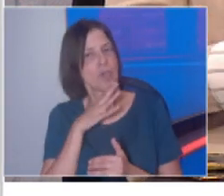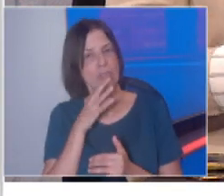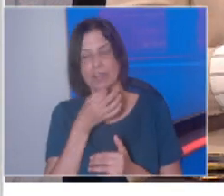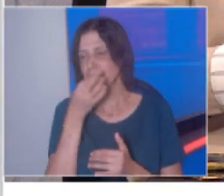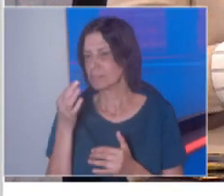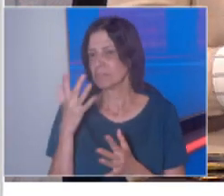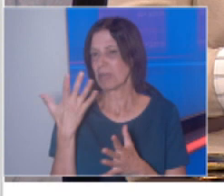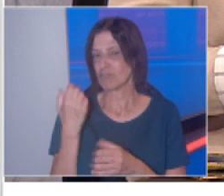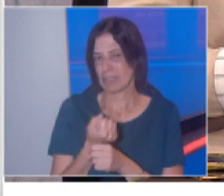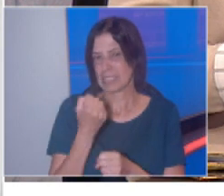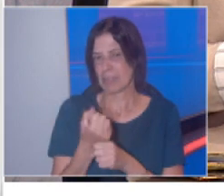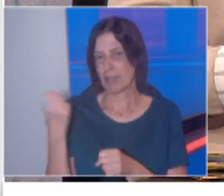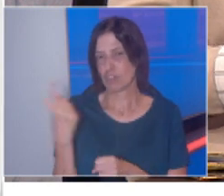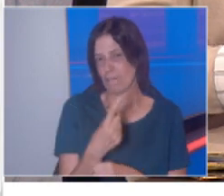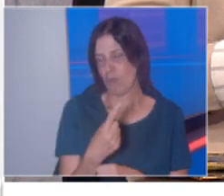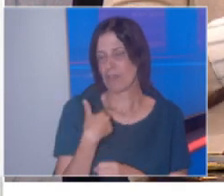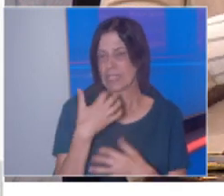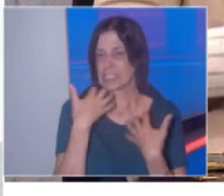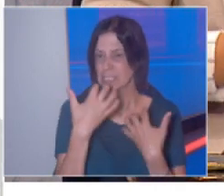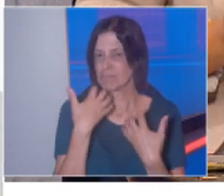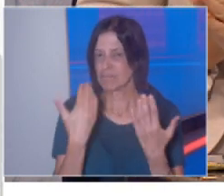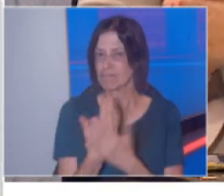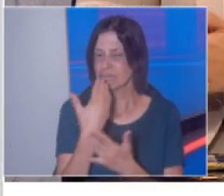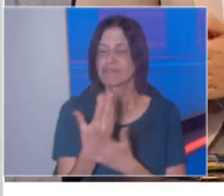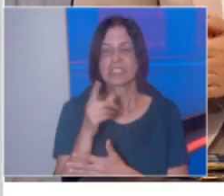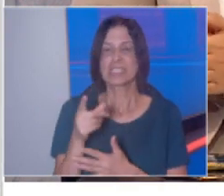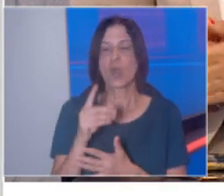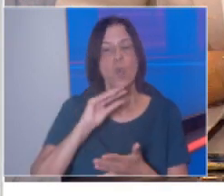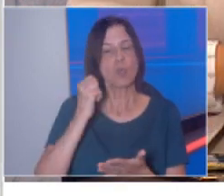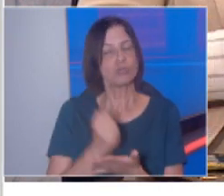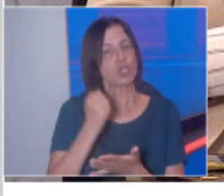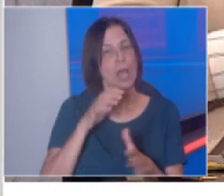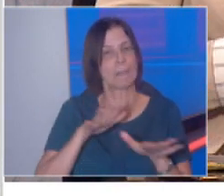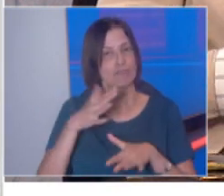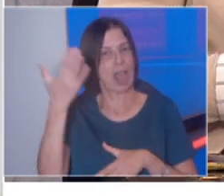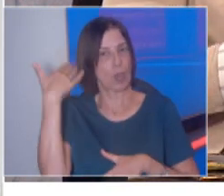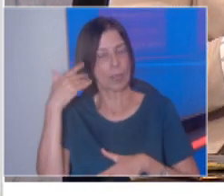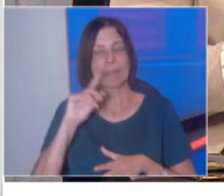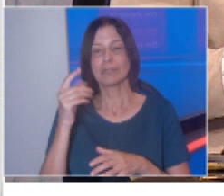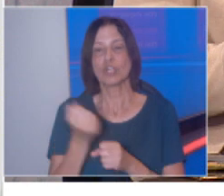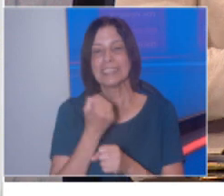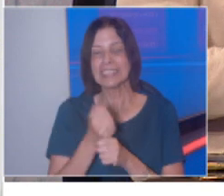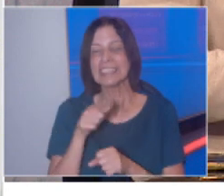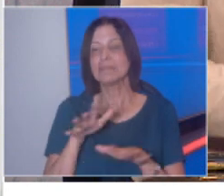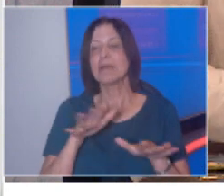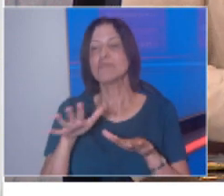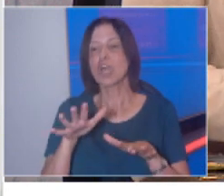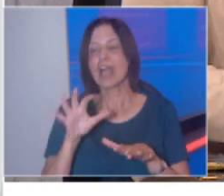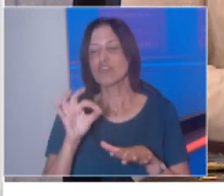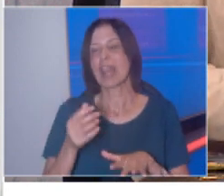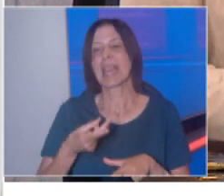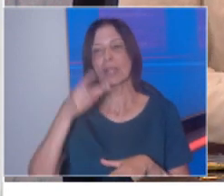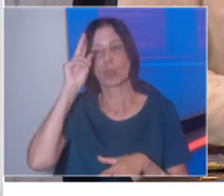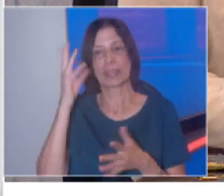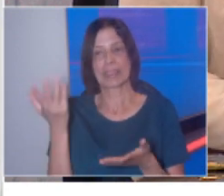המהלך הזה שיצא לפועל השבוע ודיווחנו עליו, זה מהלך שאושר בממשלה הקודמת, אבל מי שמבצעת אותו זה הממשלה בראשות הליכוד.